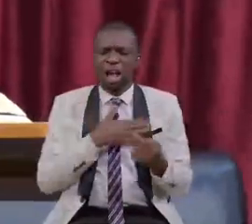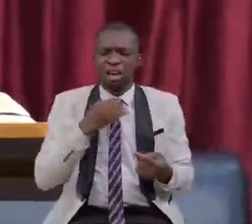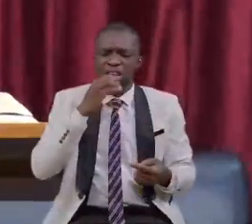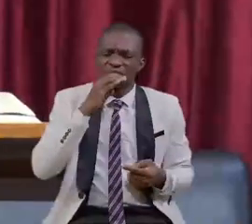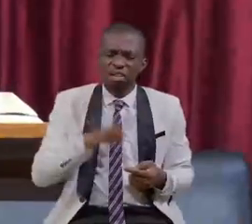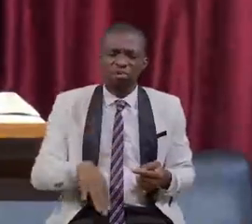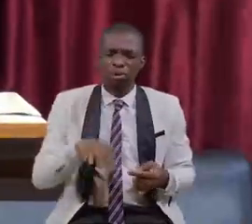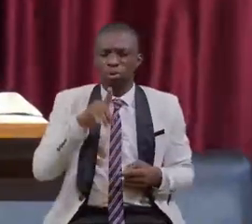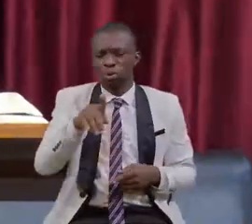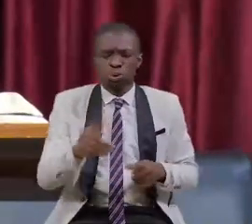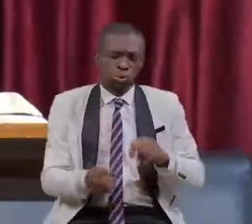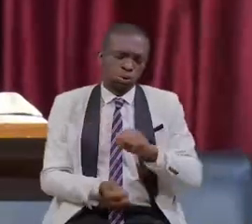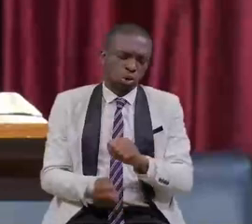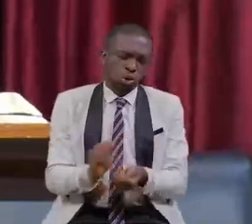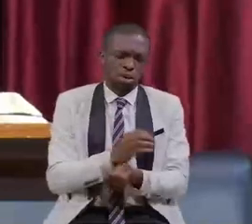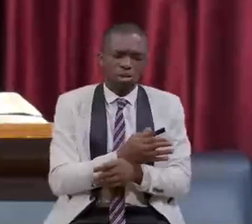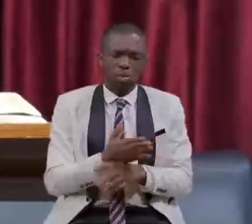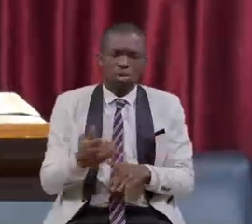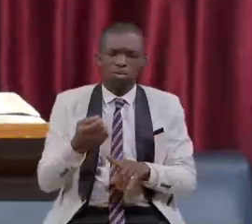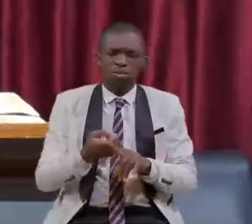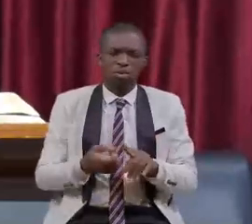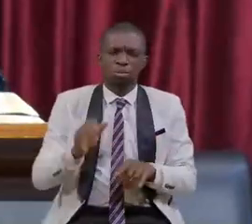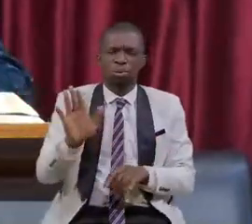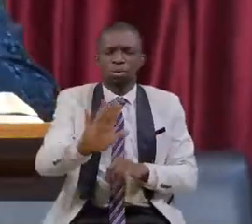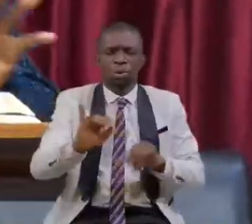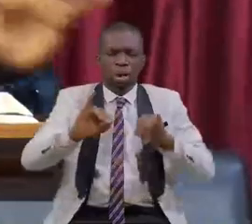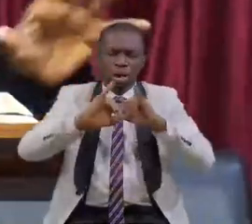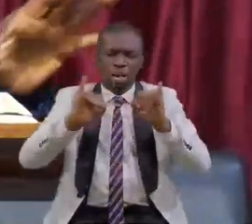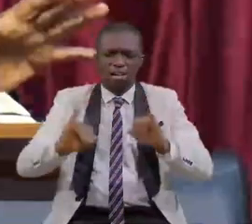Nous sortons des idoles, nous séparons des idoles.